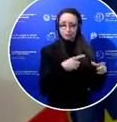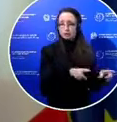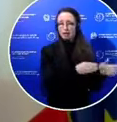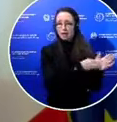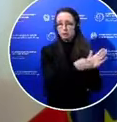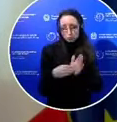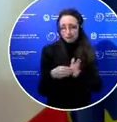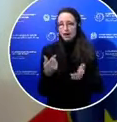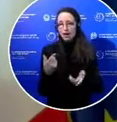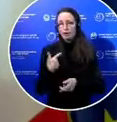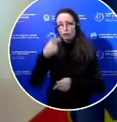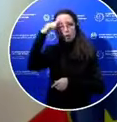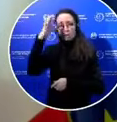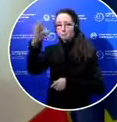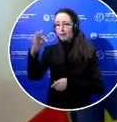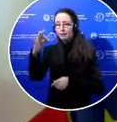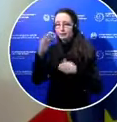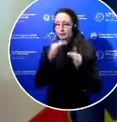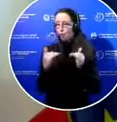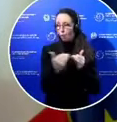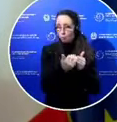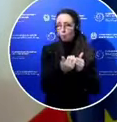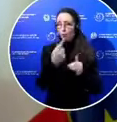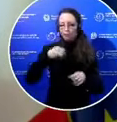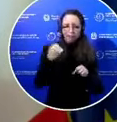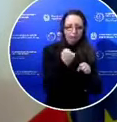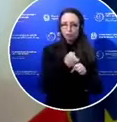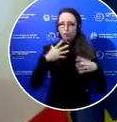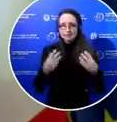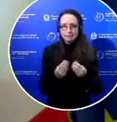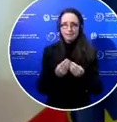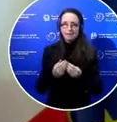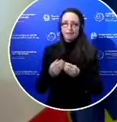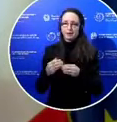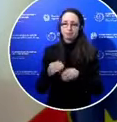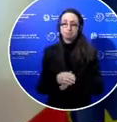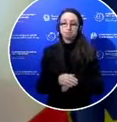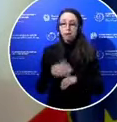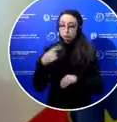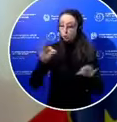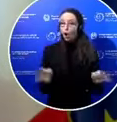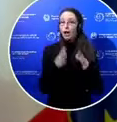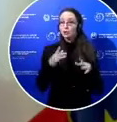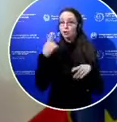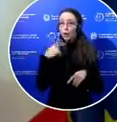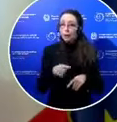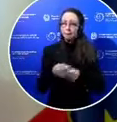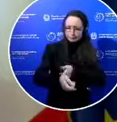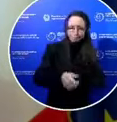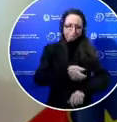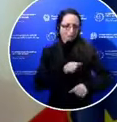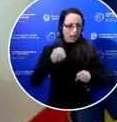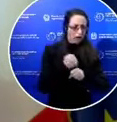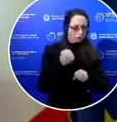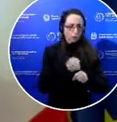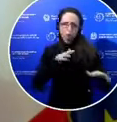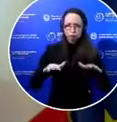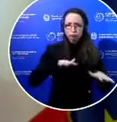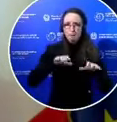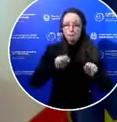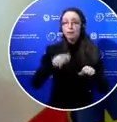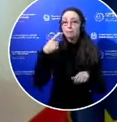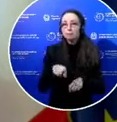obiettivo comune. Questa è un'occasione per rimboccarci tutte le maniche e io sono convinto che lo faremo tutti in questi due giorni, tutti